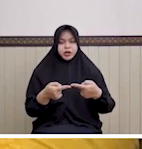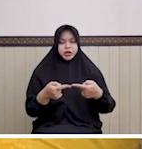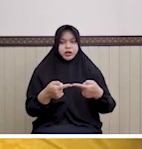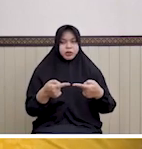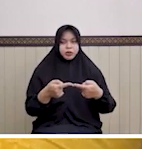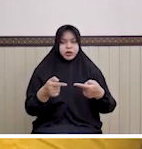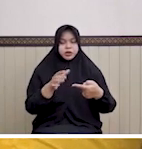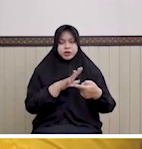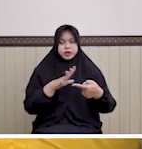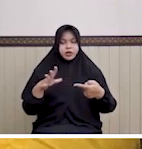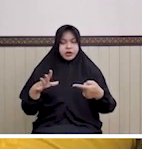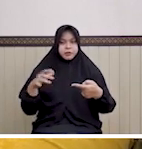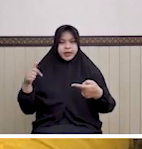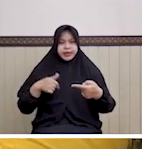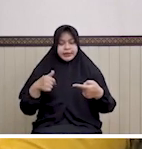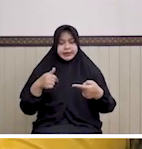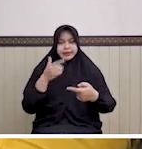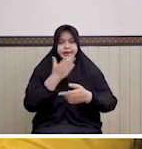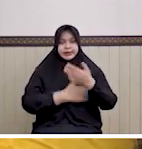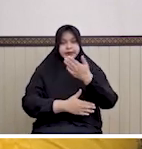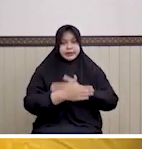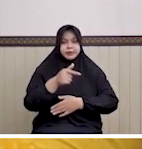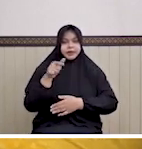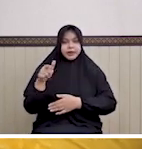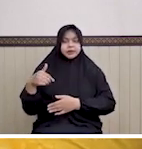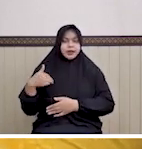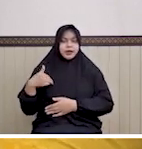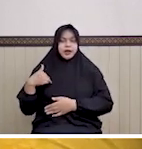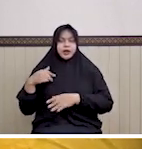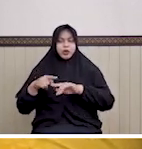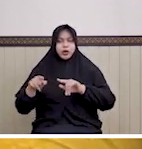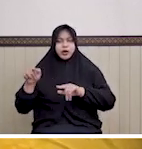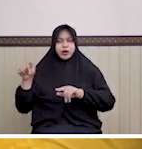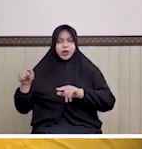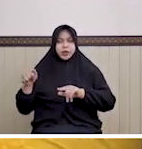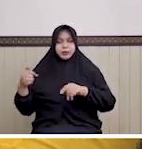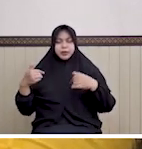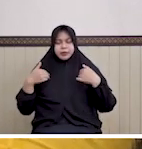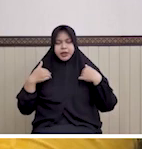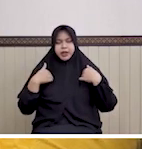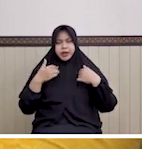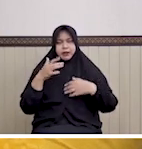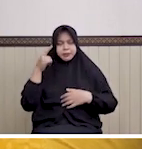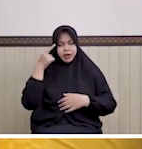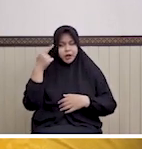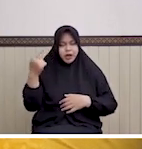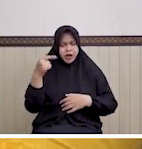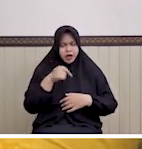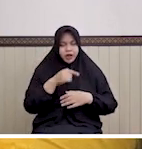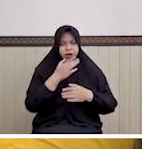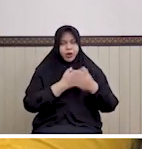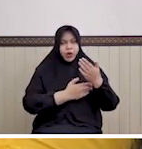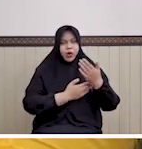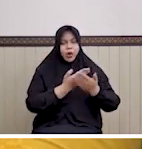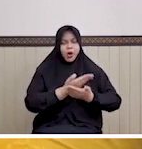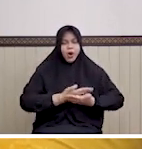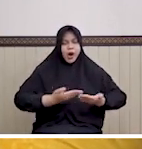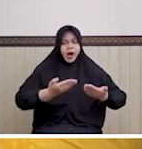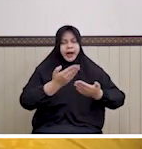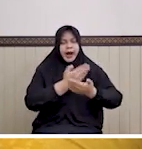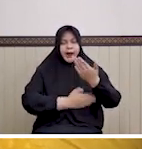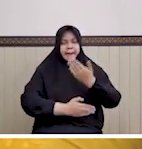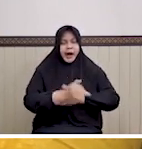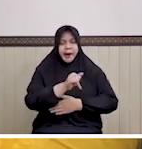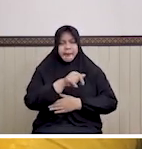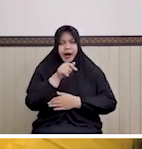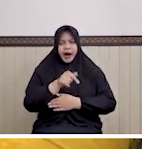yang selama ini ada di disabilitas nah dia akan memiliki kepekaan ini kondisi disabilitasnya seperti